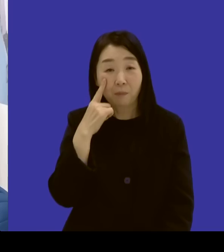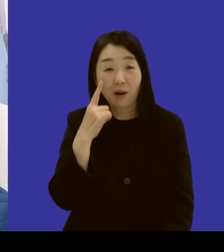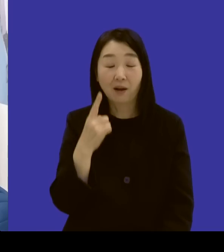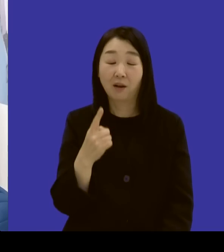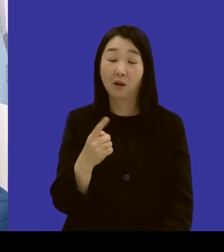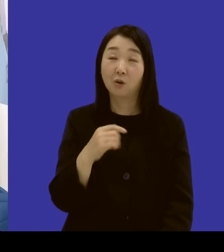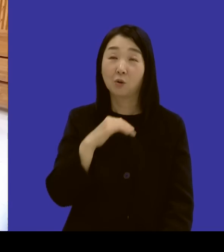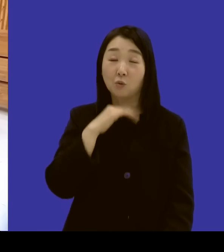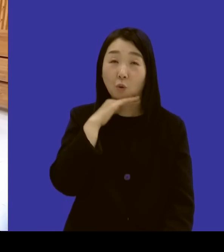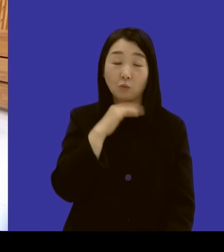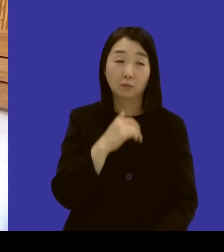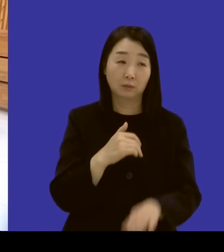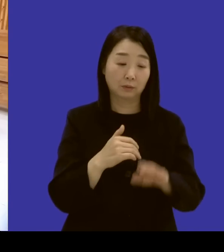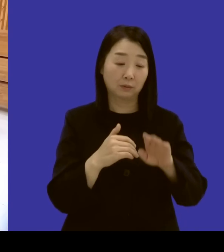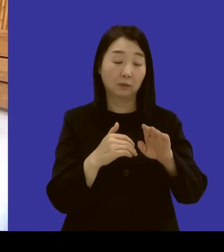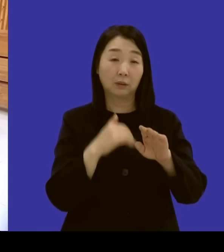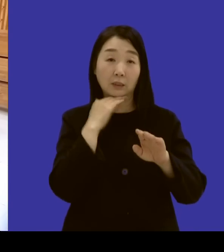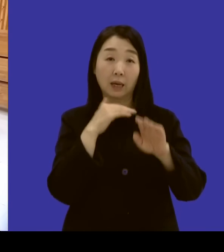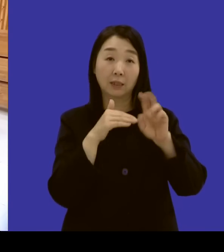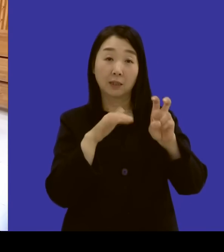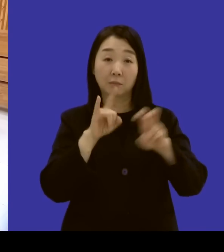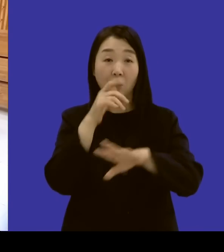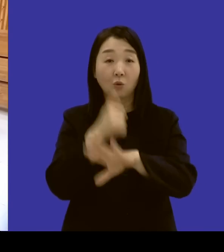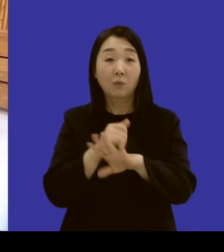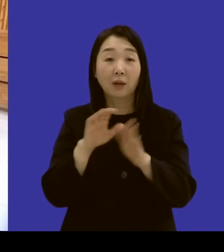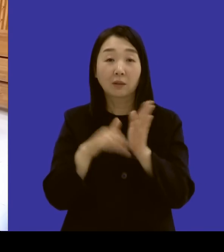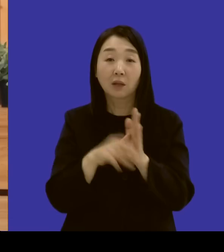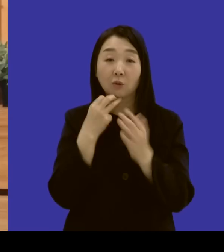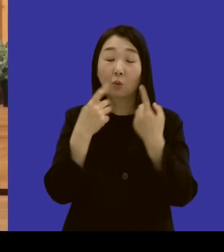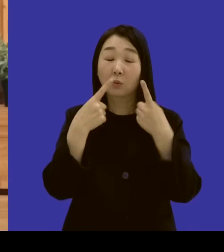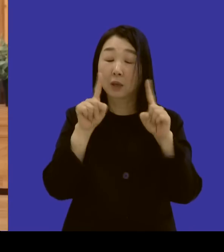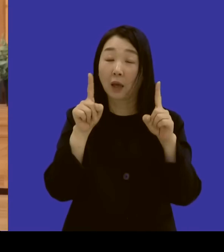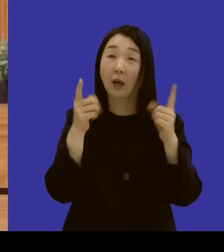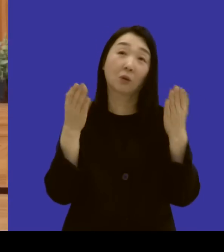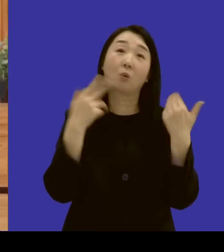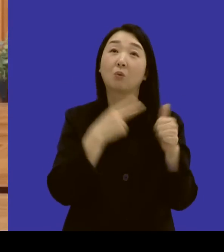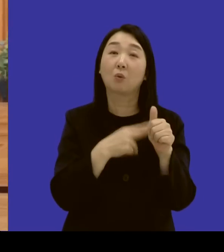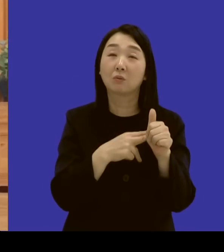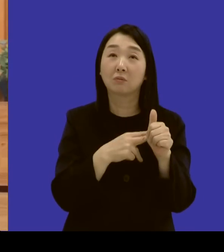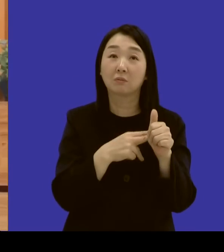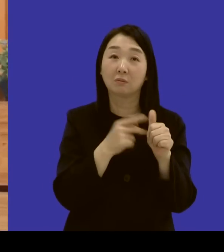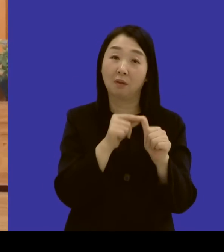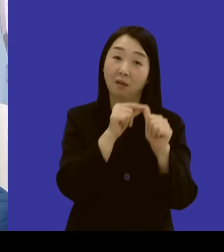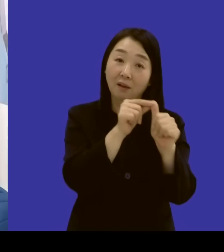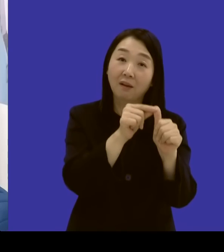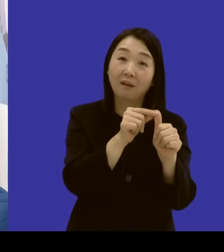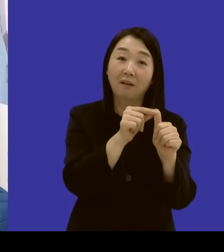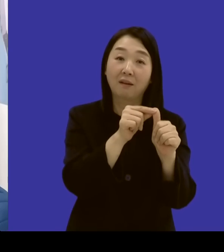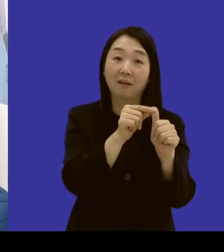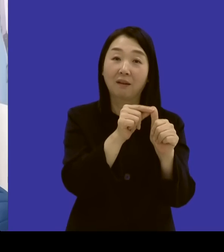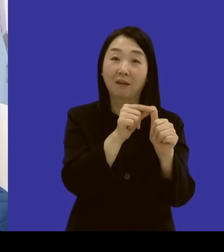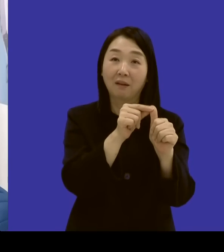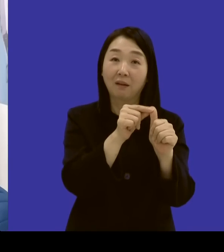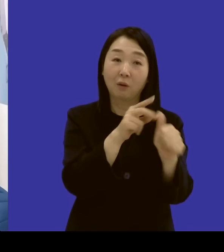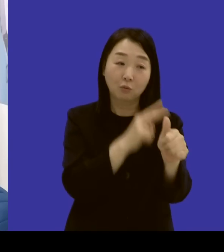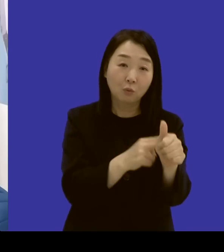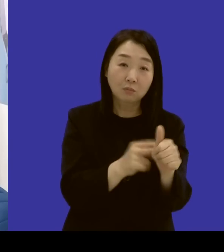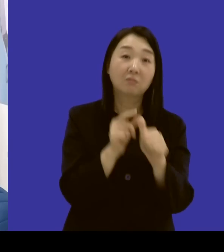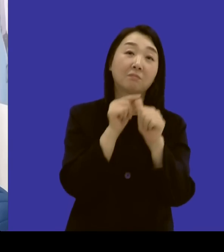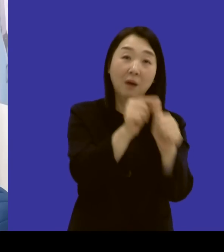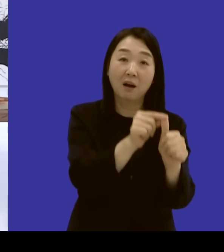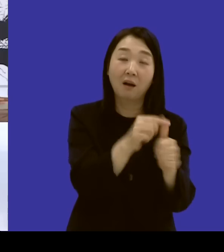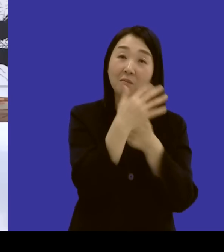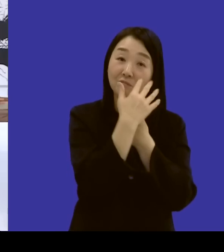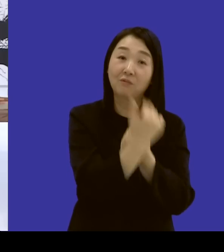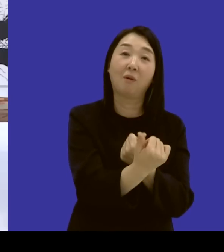임용 딱 하면 20대 그러니까. 말이요? 20대예요? 20대인데 그것도 서울대에서 그냥 교수 그냥 임용. 부른 거